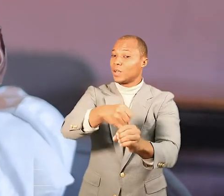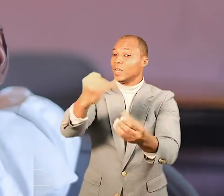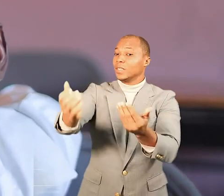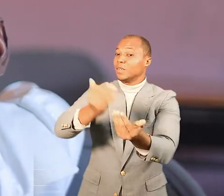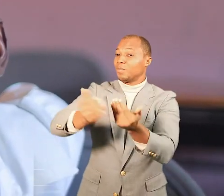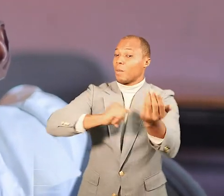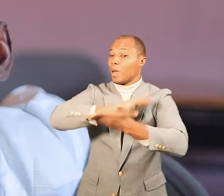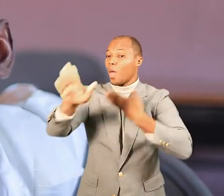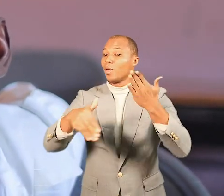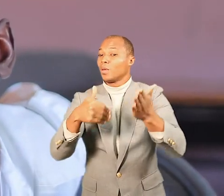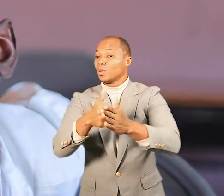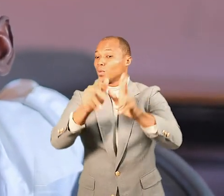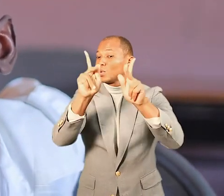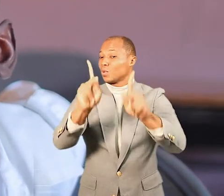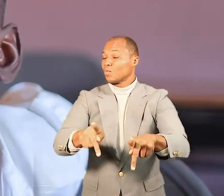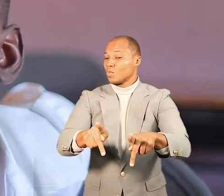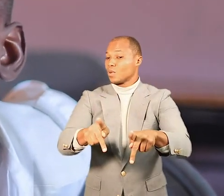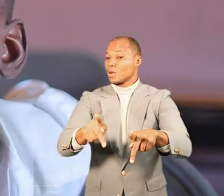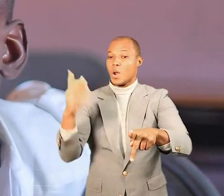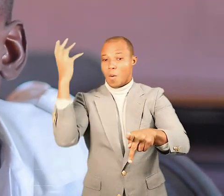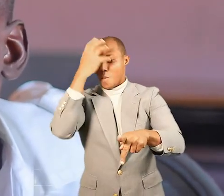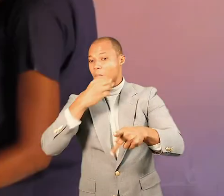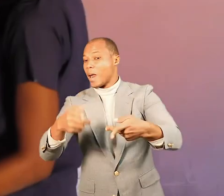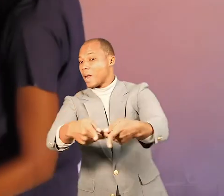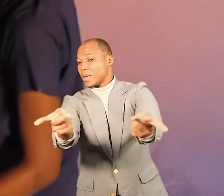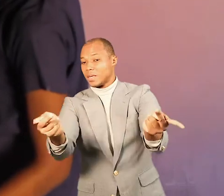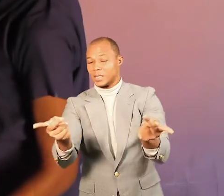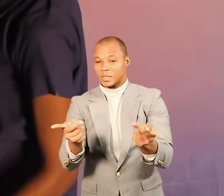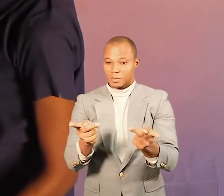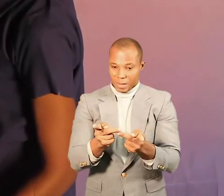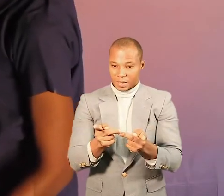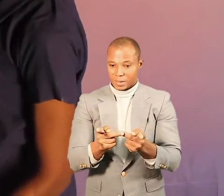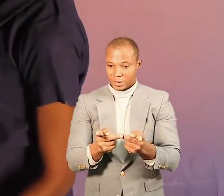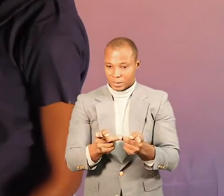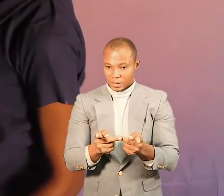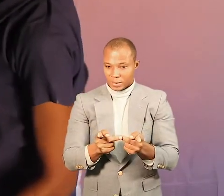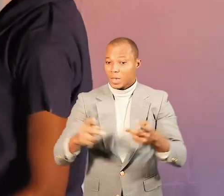le monde dans le même espace qui plie.